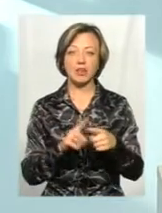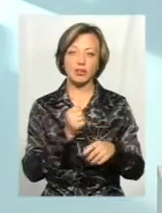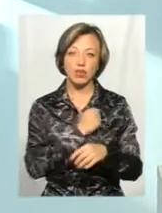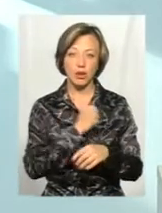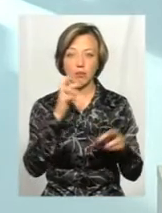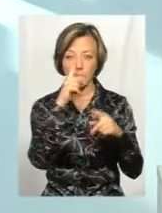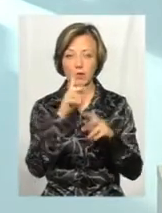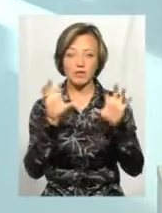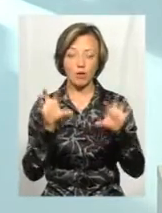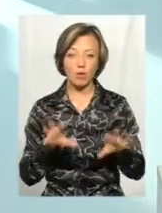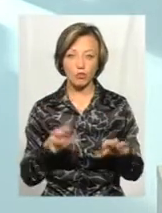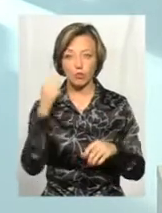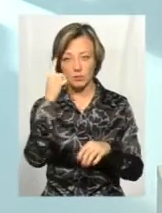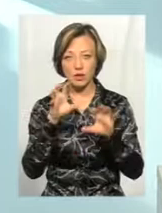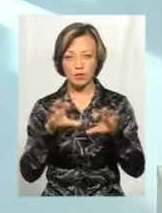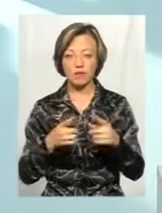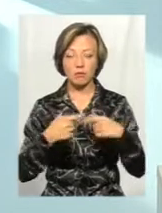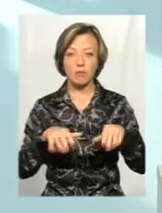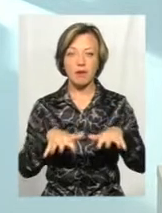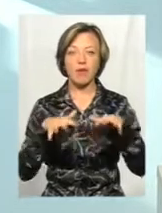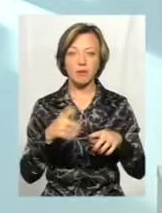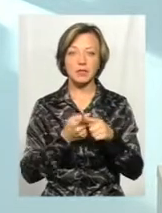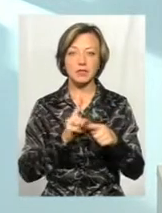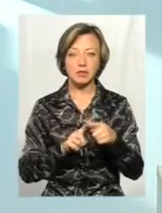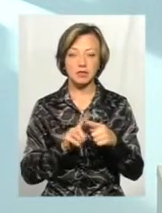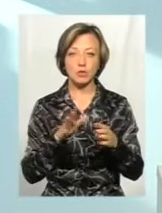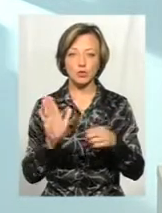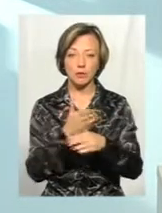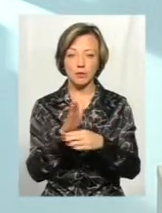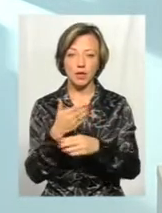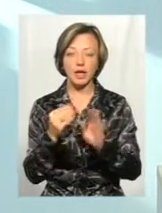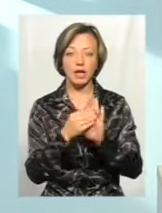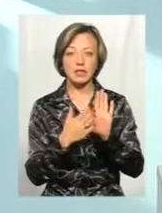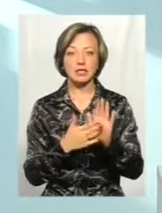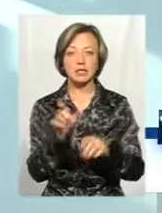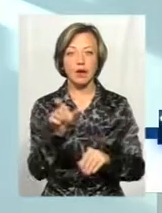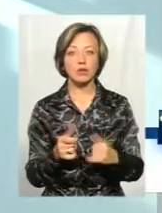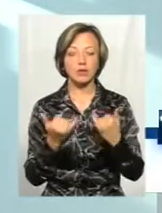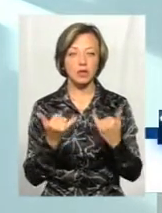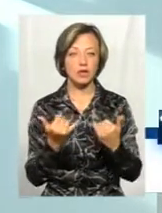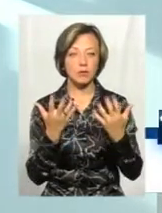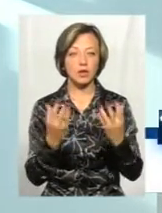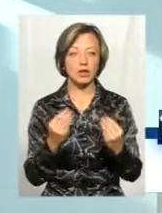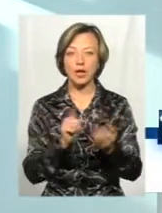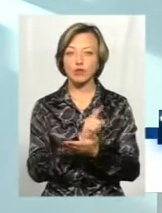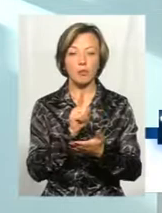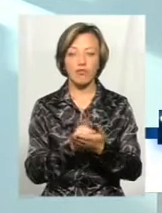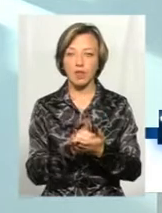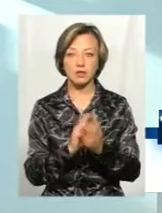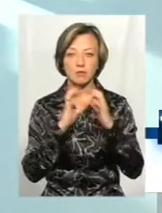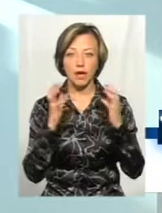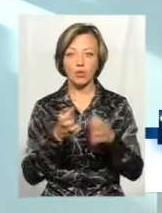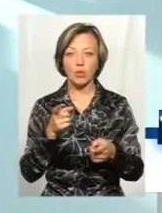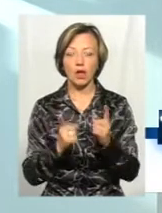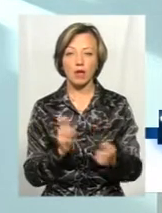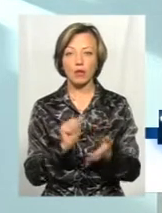Думаю, що ми в законодавчому органі в парламенті будемо ці прогалини перебирати. Реєстратор на даний момент він не зобов'язаний зберігати оригінали